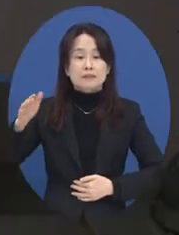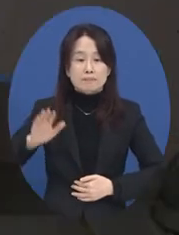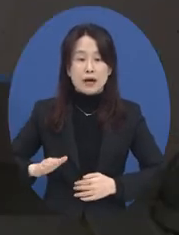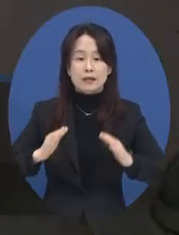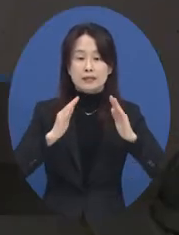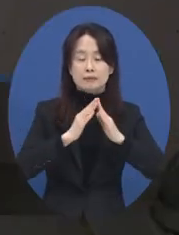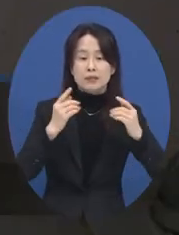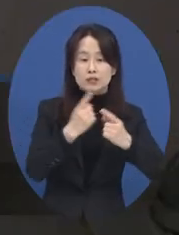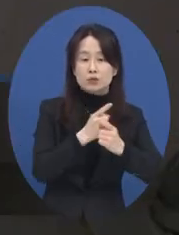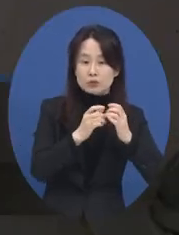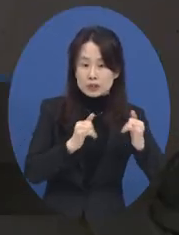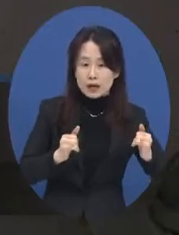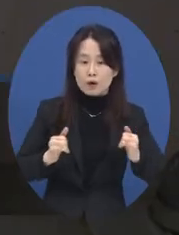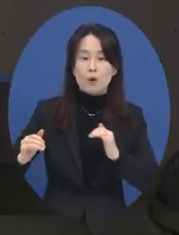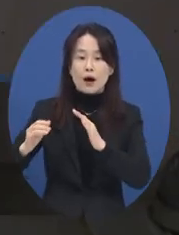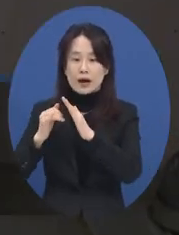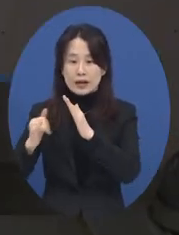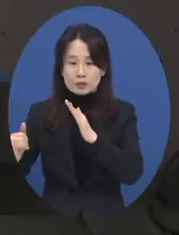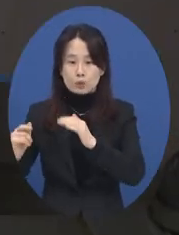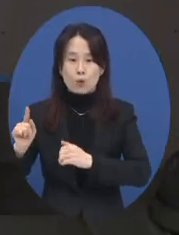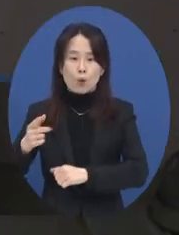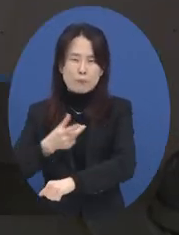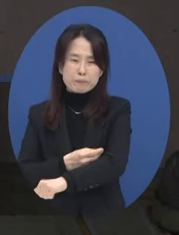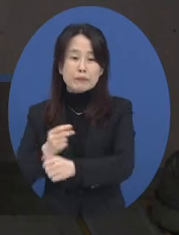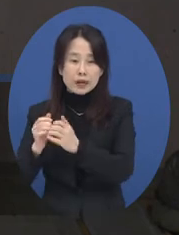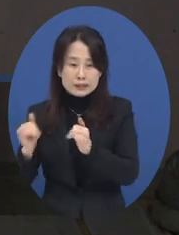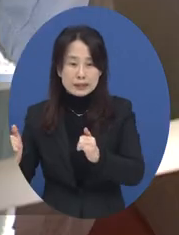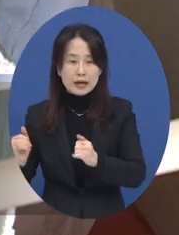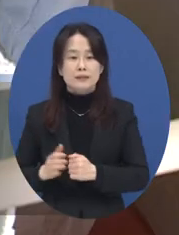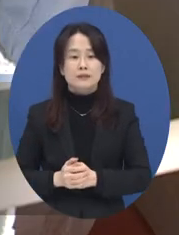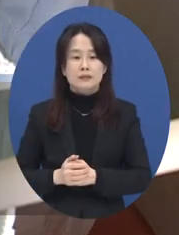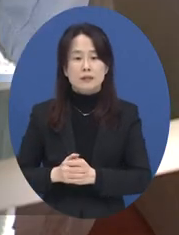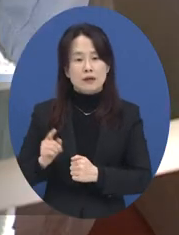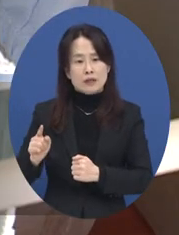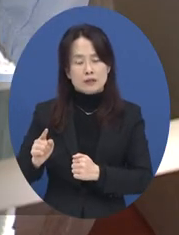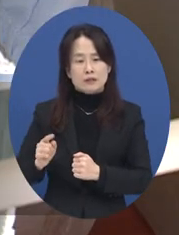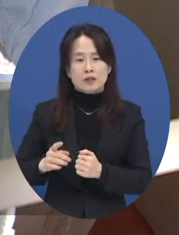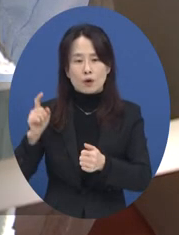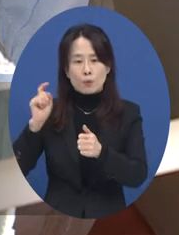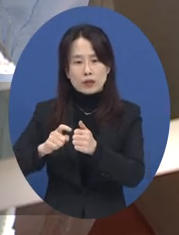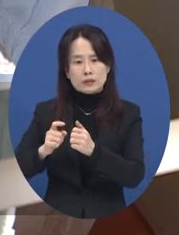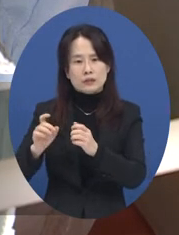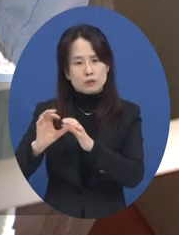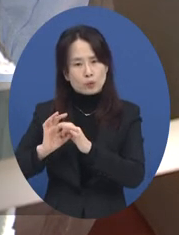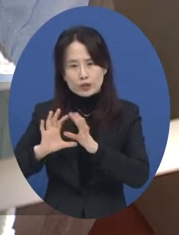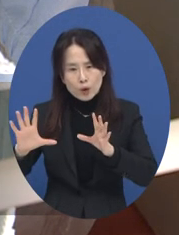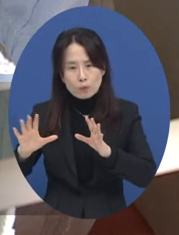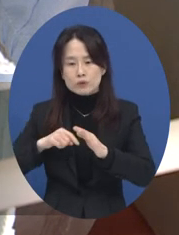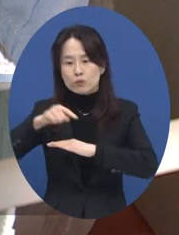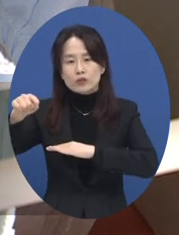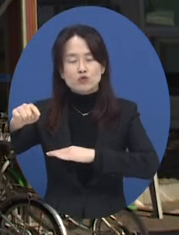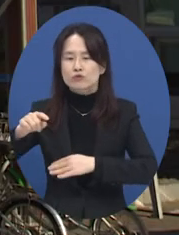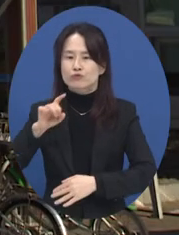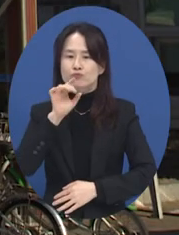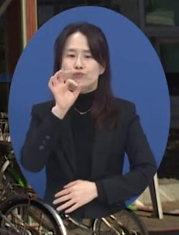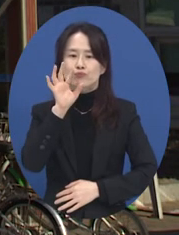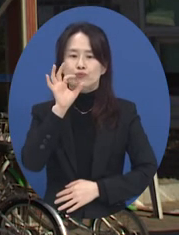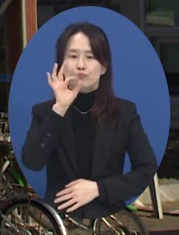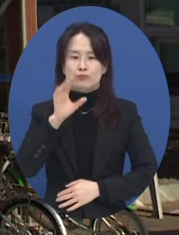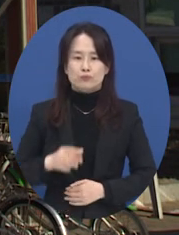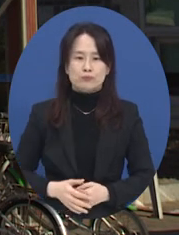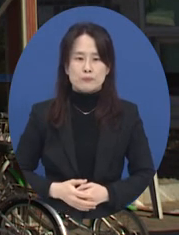경우 제 택 치료자와 동거중인 백신접종 자는 예방접종 역과 확진 이력의 관계없이 외출이 불가